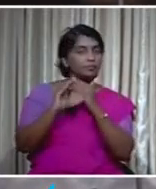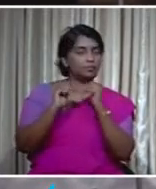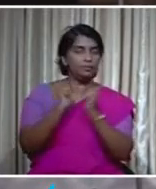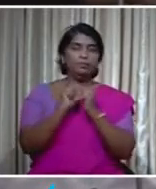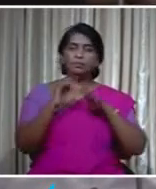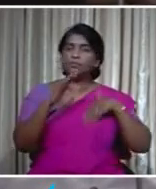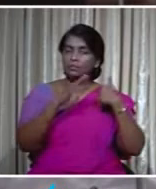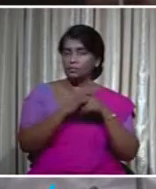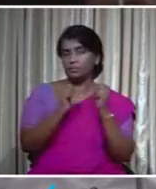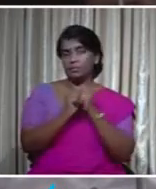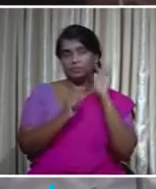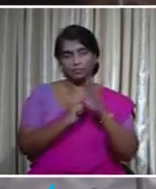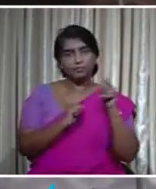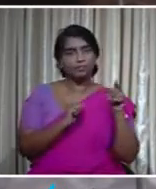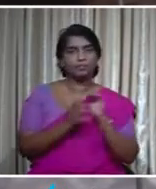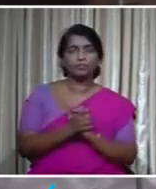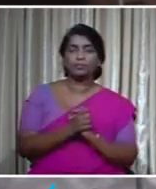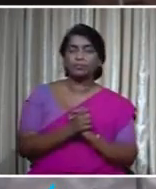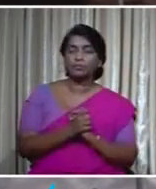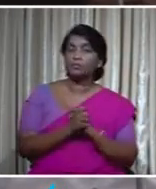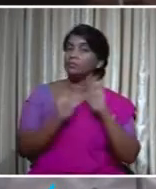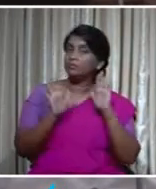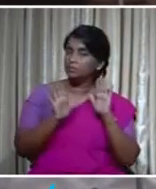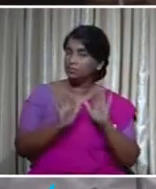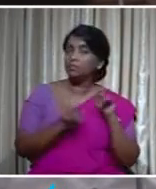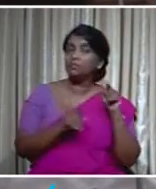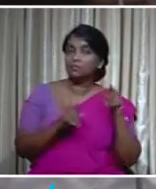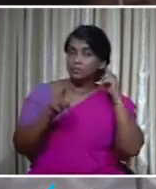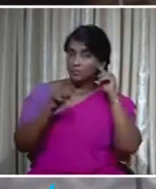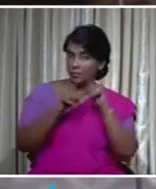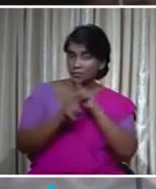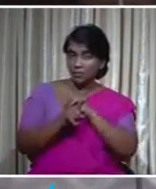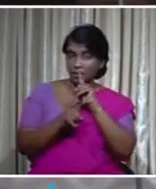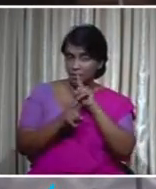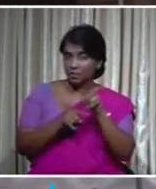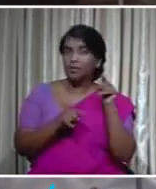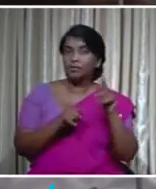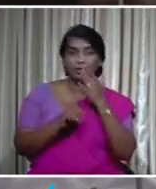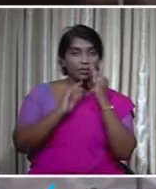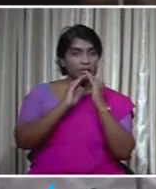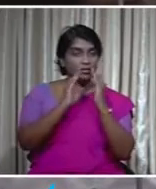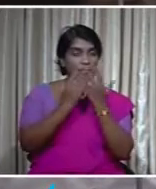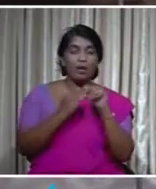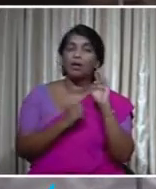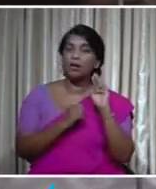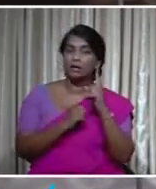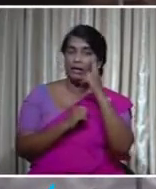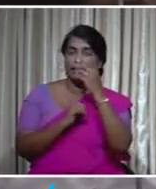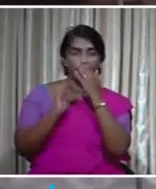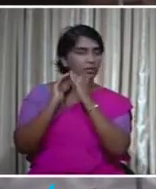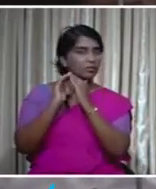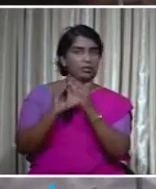செய்யலாம் என்று வழங்கப்பட்டிருக்கிறது. இதில் கூட குறிப்பிடப்பட்டிருக்கின்ற 40 பாடசாலைகளில் ஒரு பாடசாலை கூட தமிழ் பாடசாலை